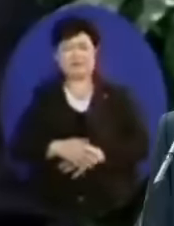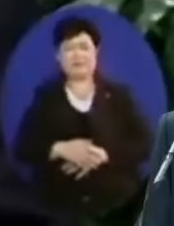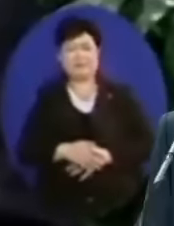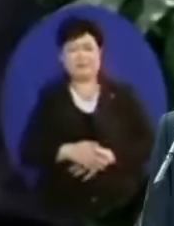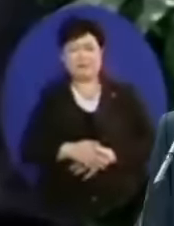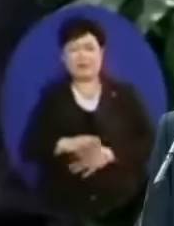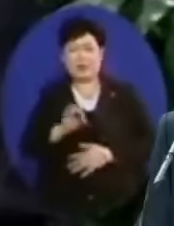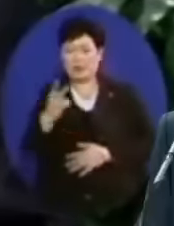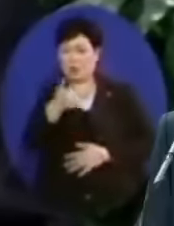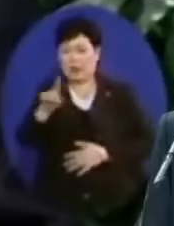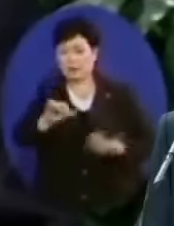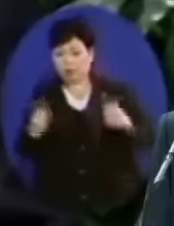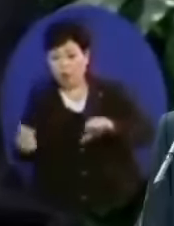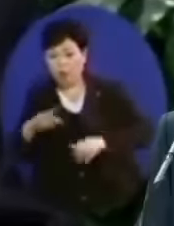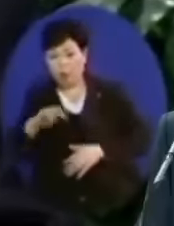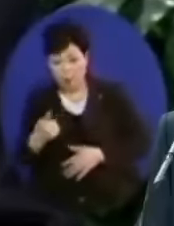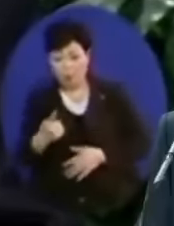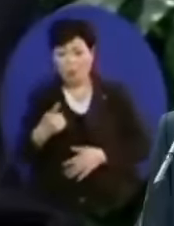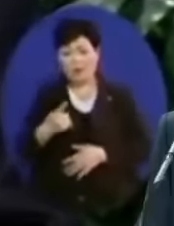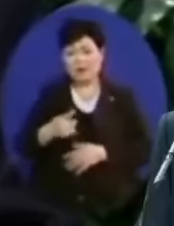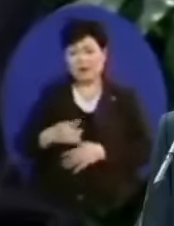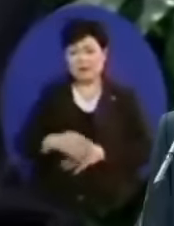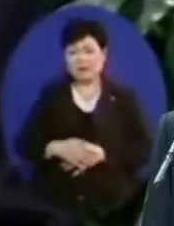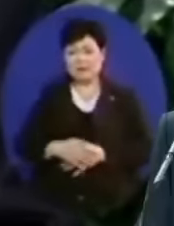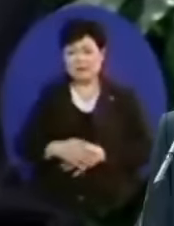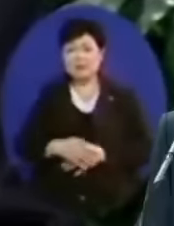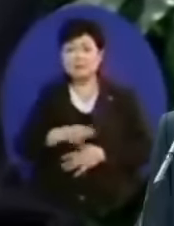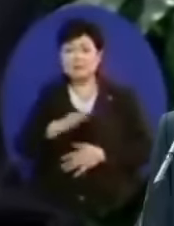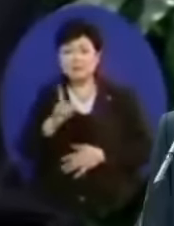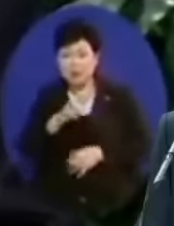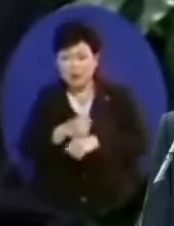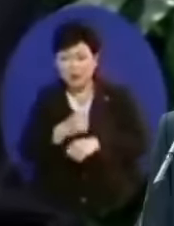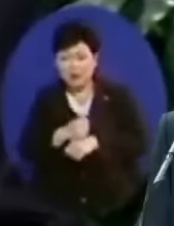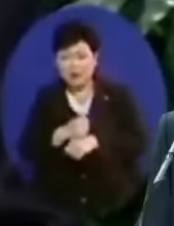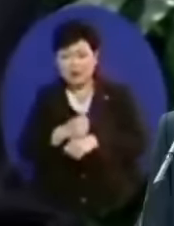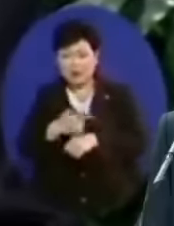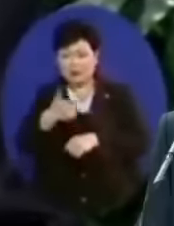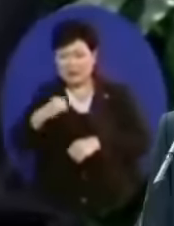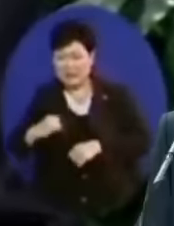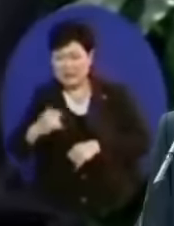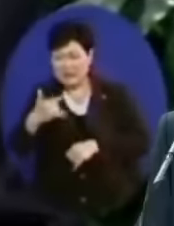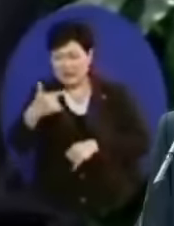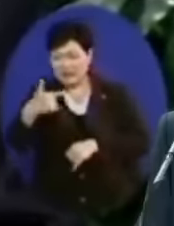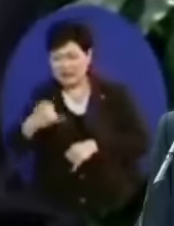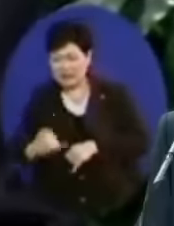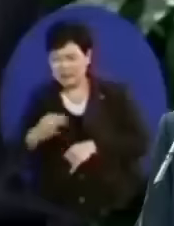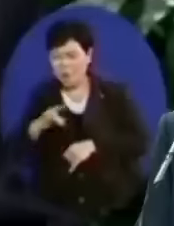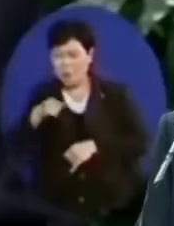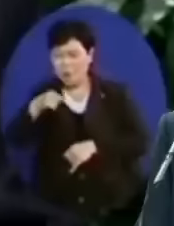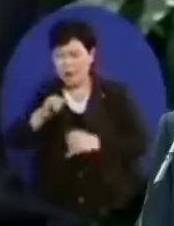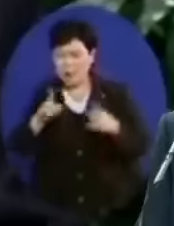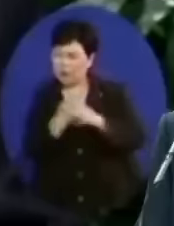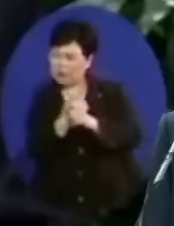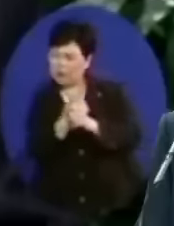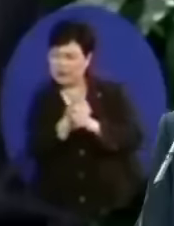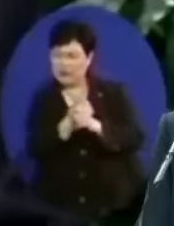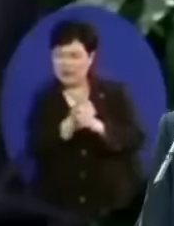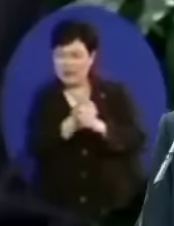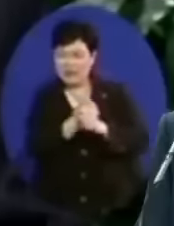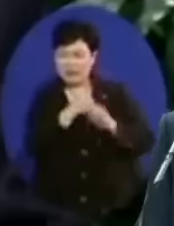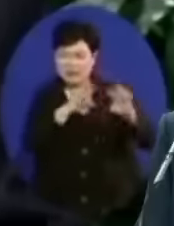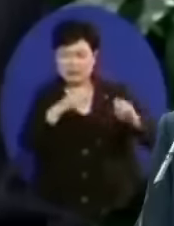그는 죽더라도 원수의 나라 니네 가서 회개를 전하지 않겠다고 결심했기